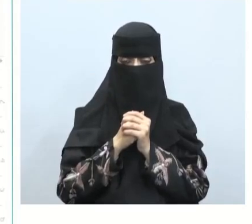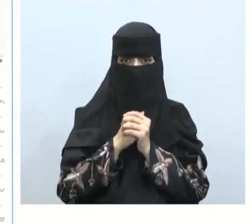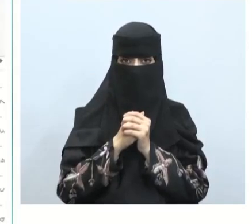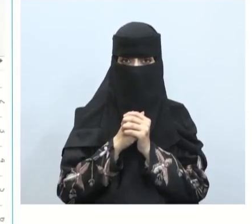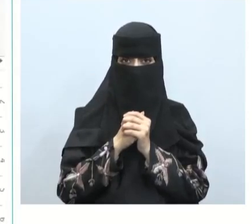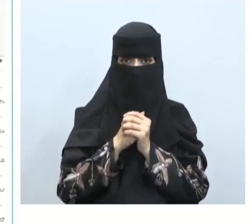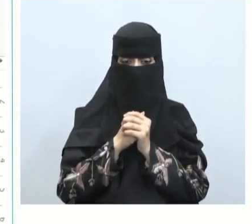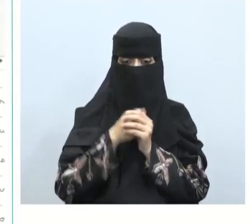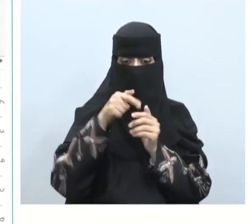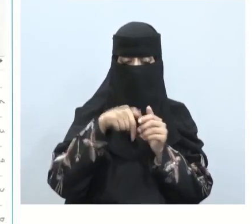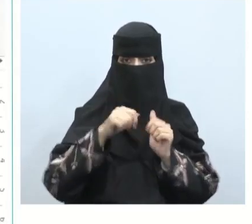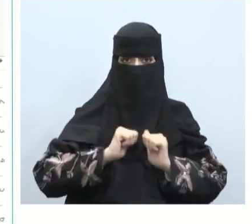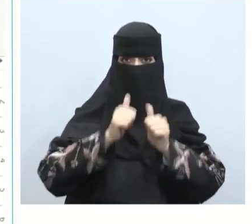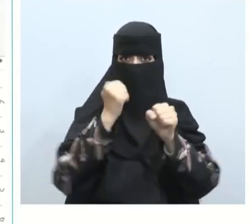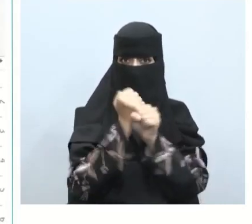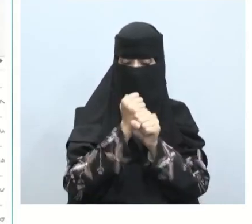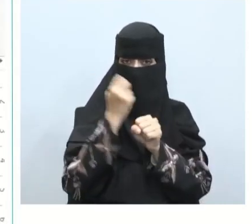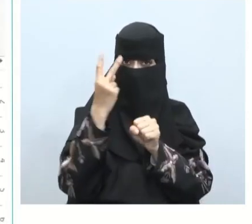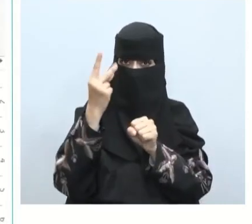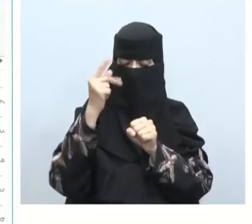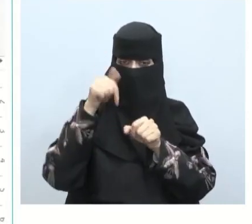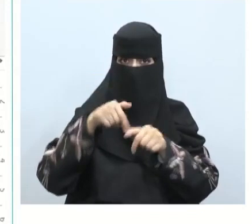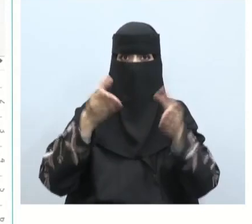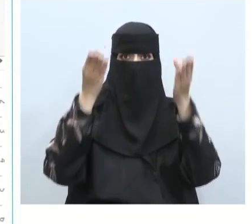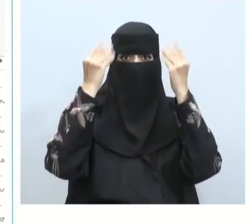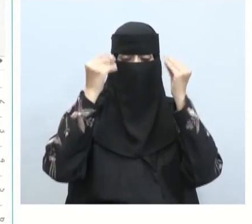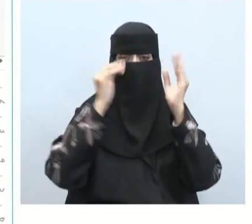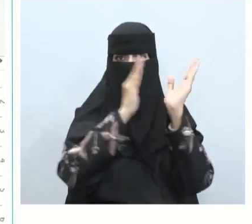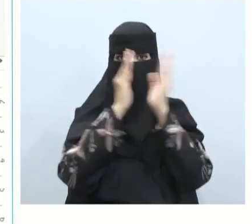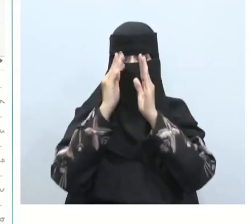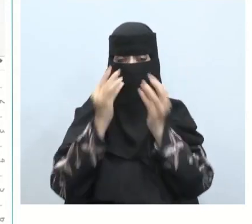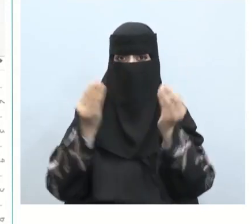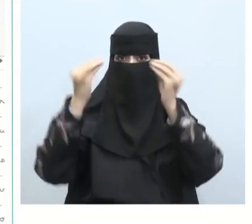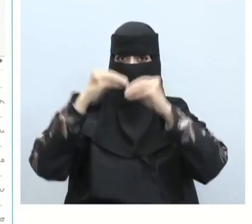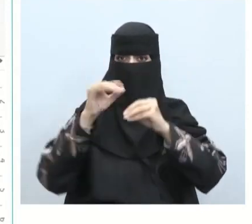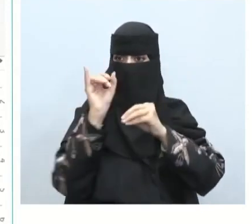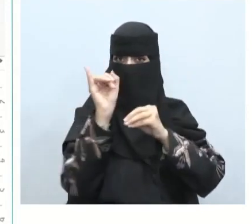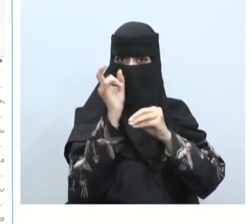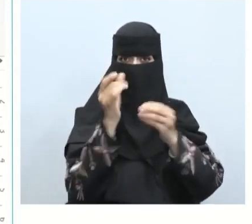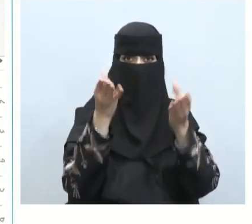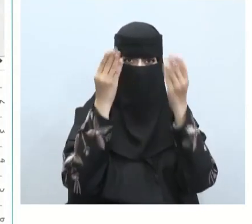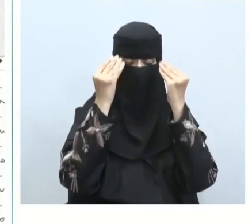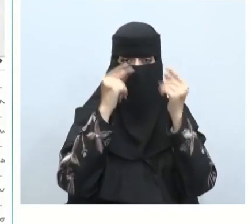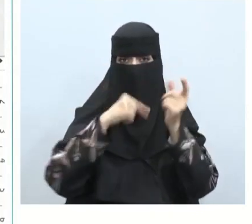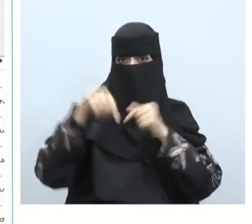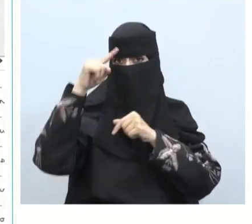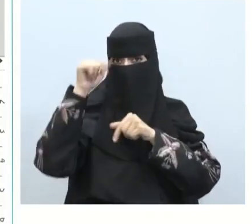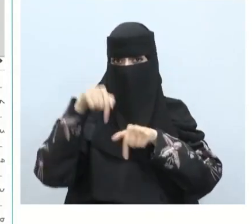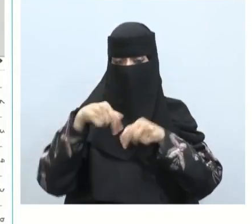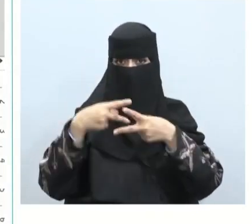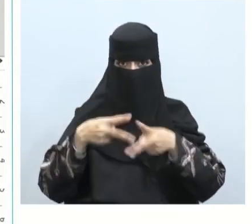الاصفر المهمه الثانيه ان تثري النص بالمزيد من الكلمات مثلا